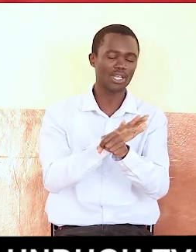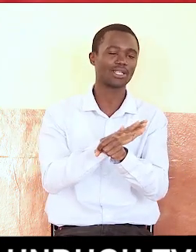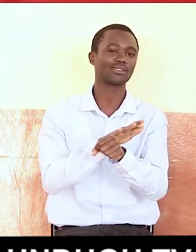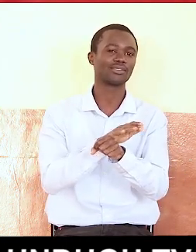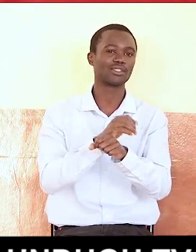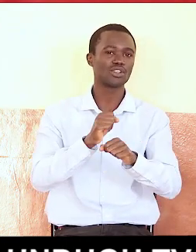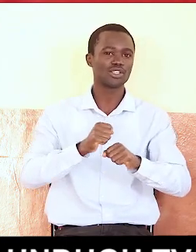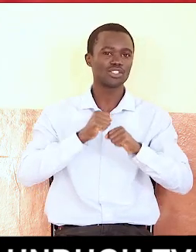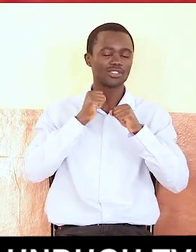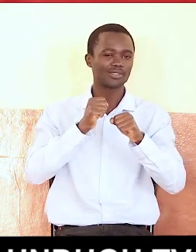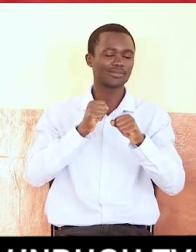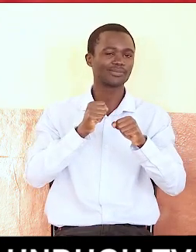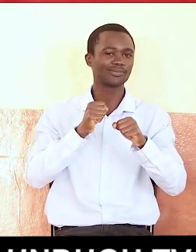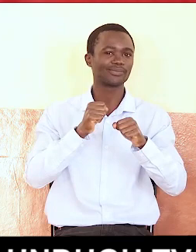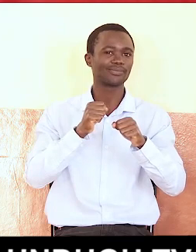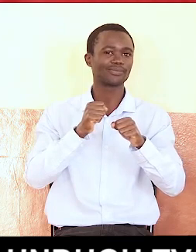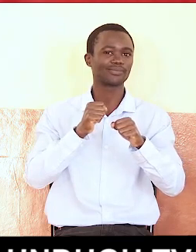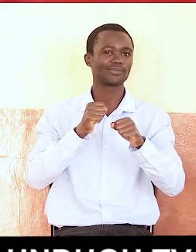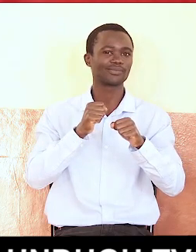mtajazwa nguvu